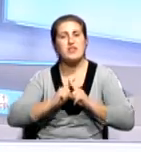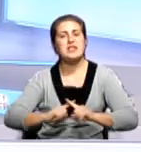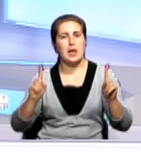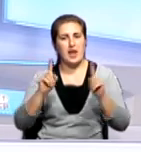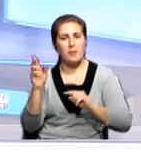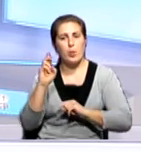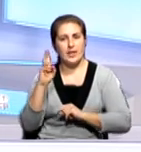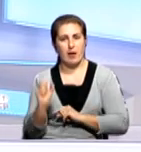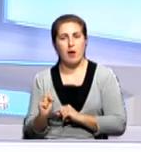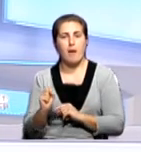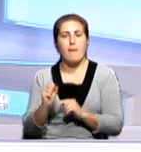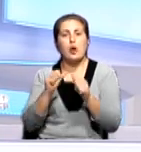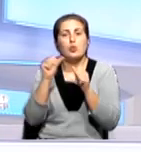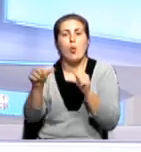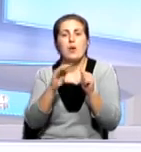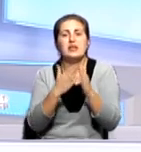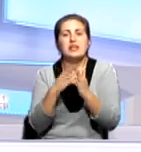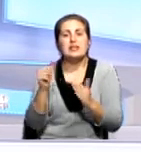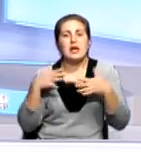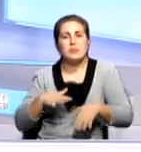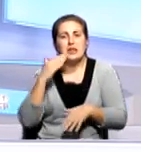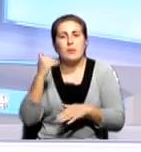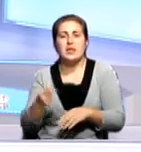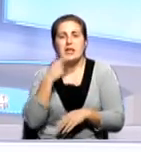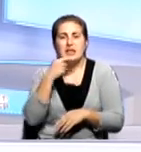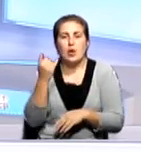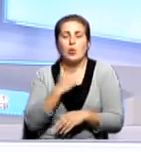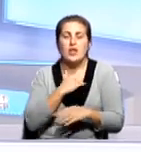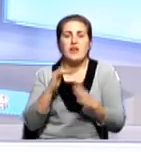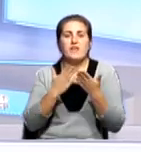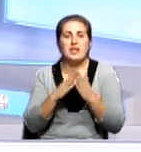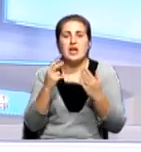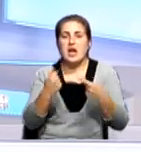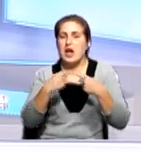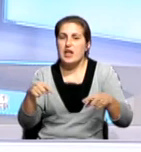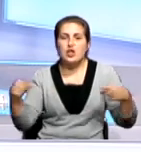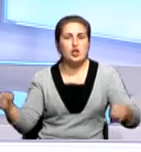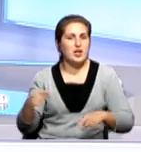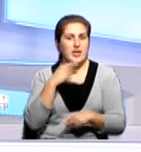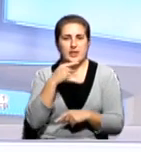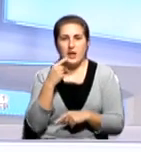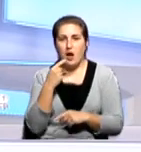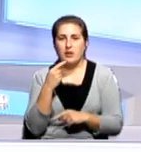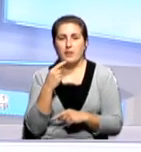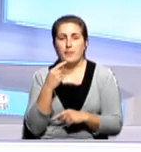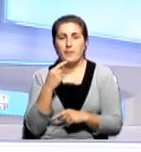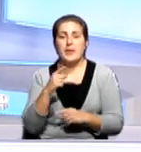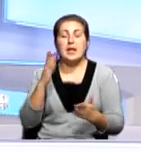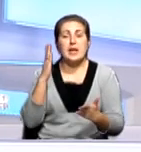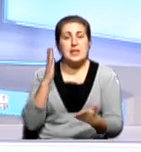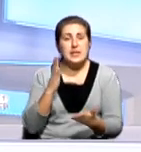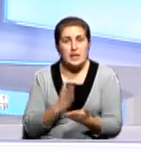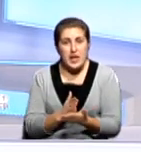библиотека кроме книг на крымско-татарском языке у нас книги на различных языках есть